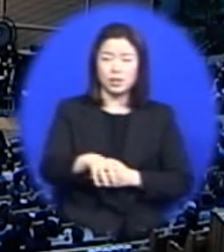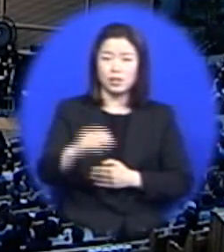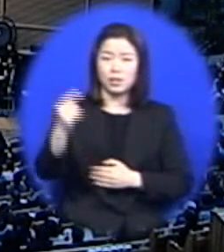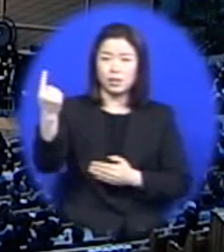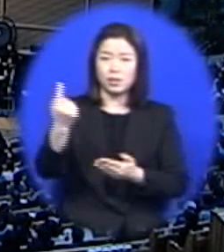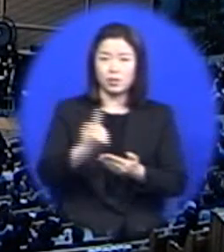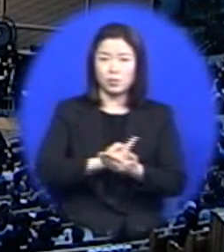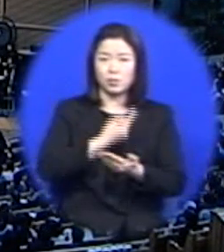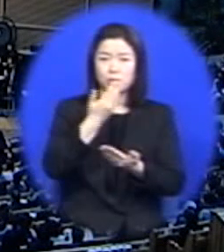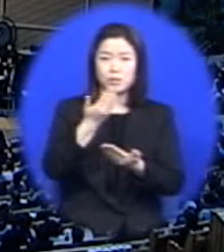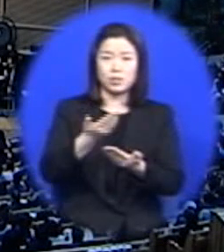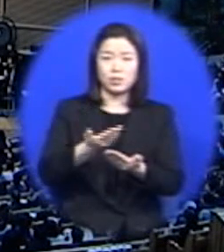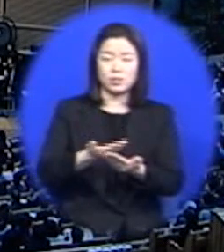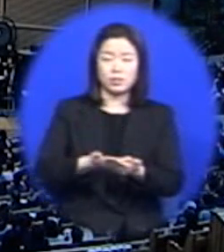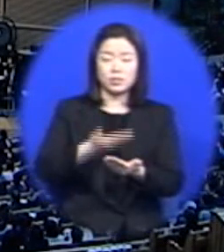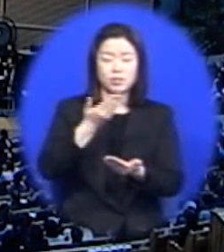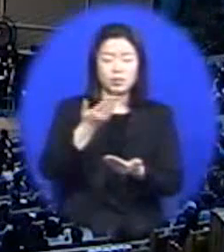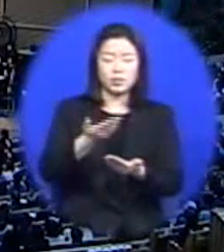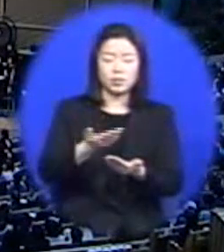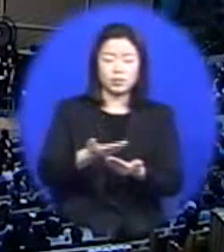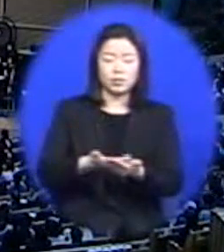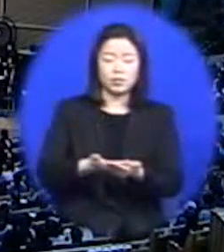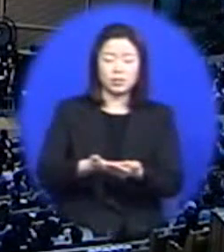이곳에 오소서,